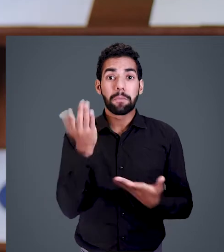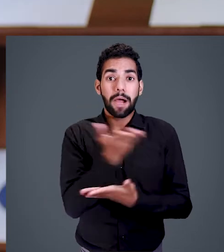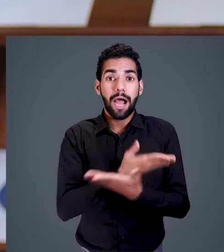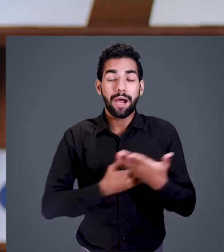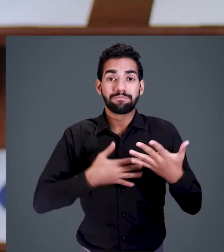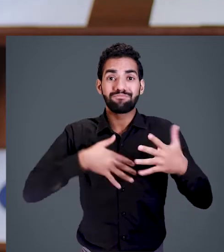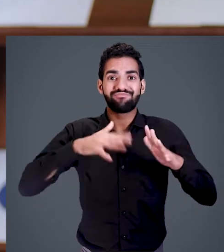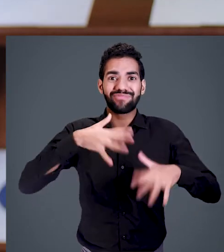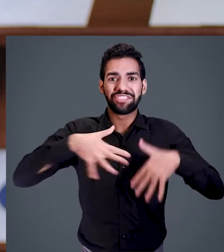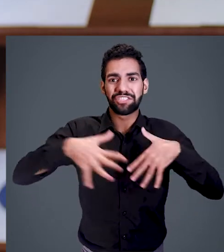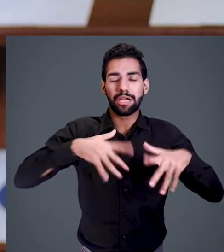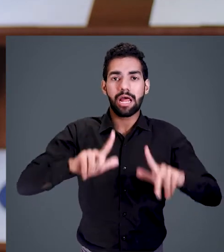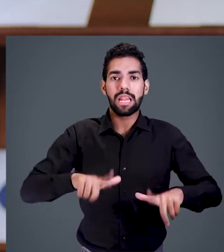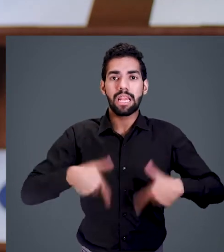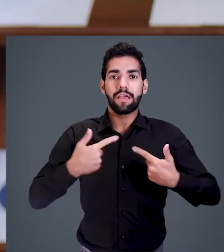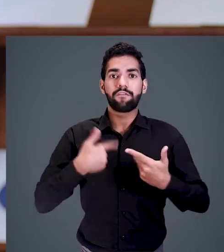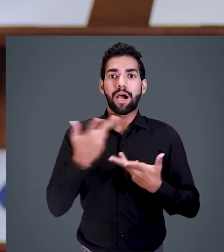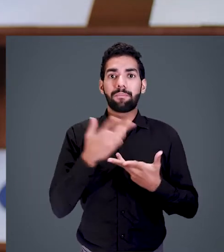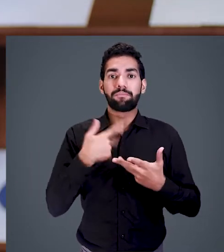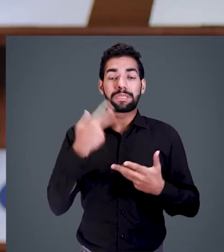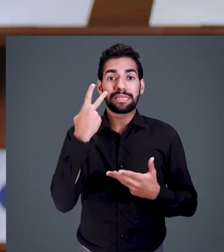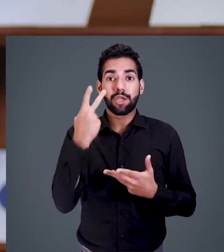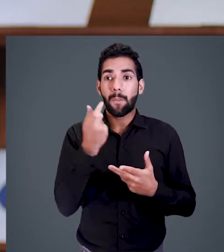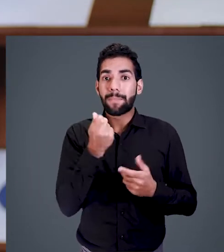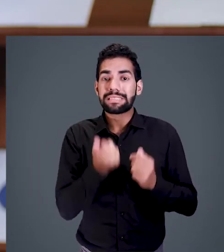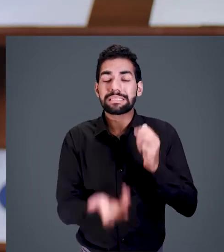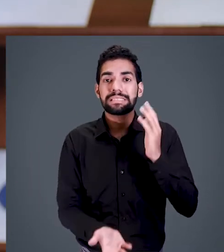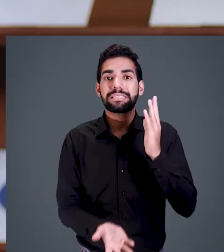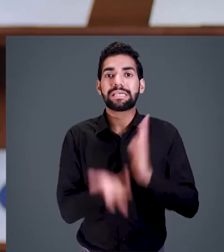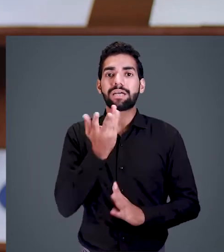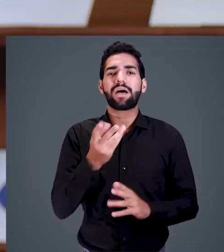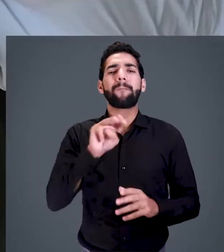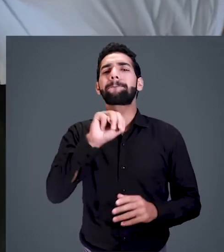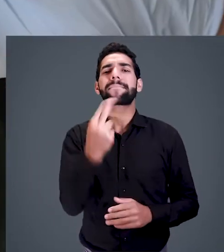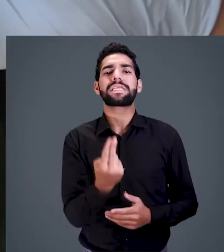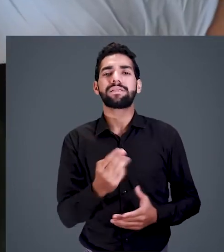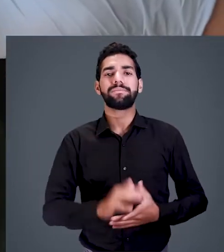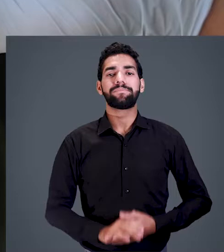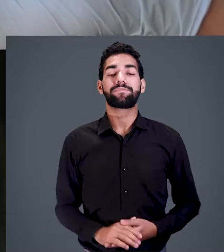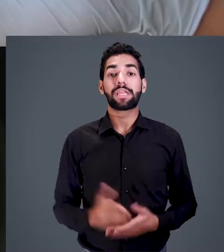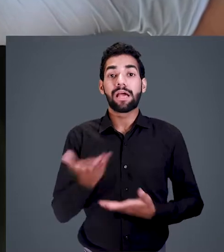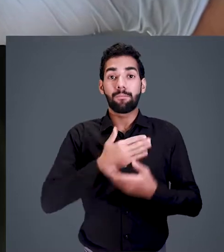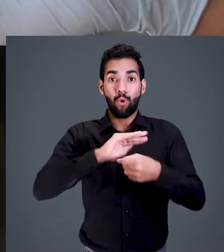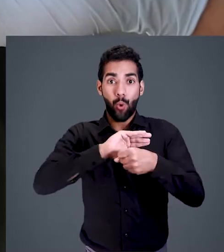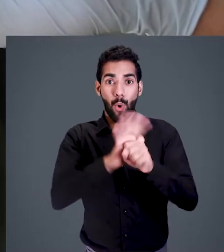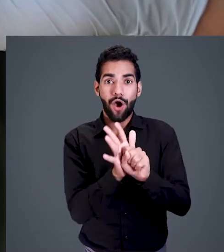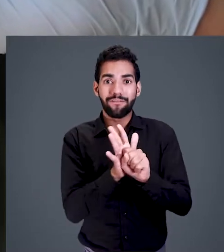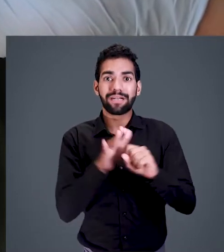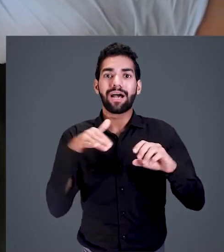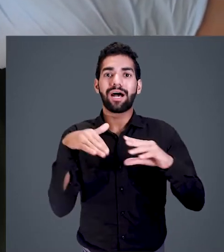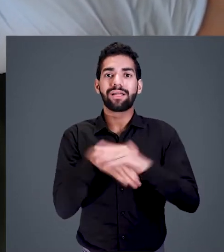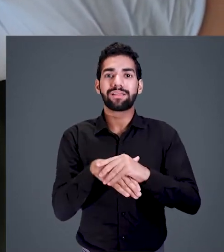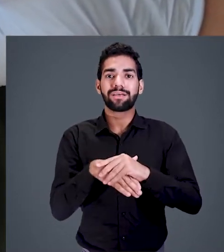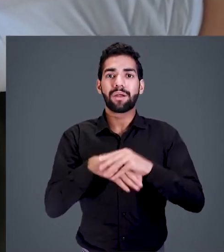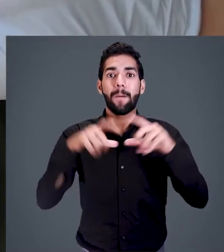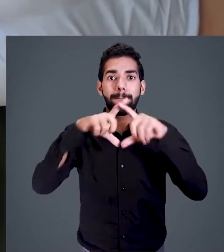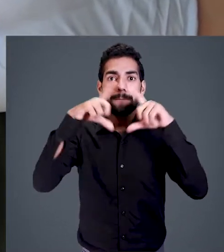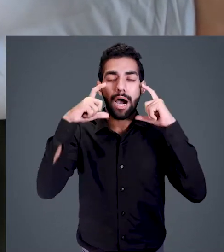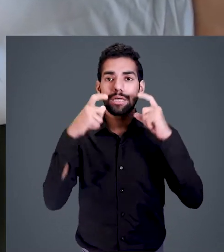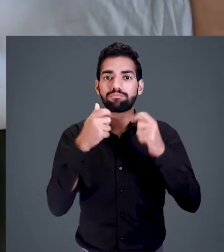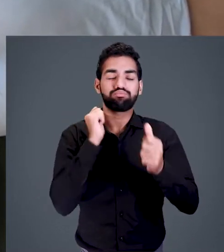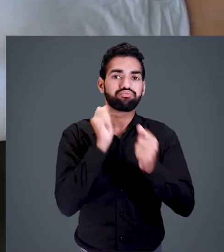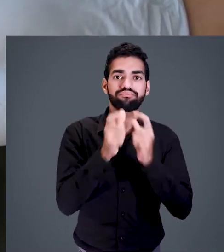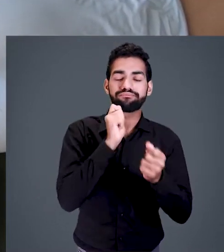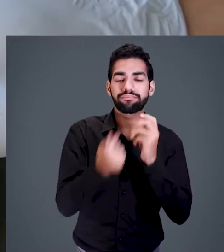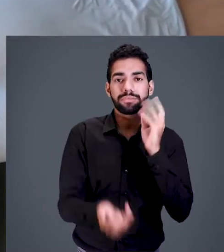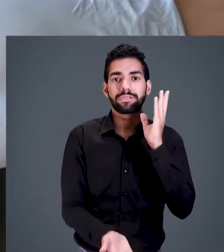جب ہم سٹیزنز کسی کموڈٹی کی ڈیمانڈ زیادہ کر دیتے ہیں، فار ایگزامپل اگر کووڈ ہوا تو آپ کے ماسکس کی